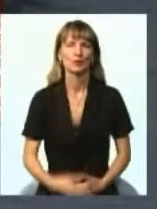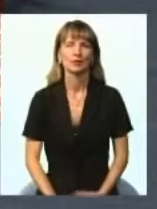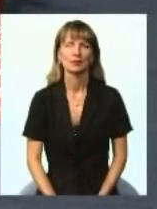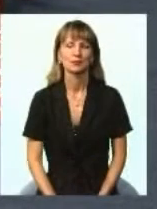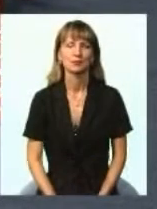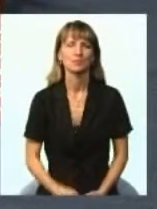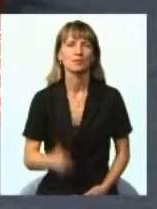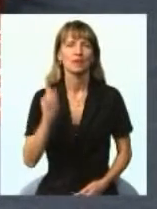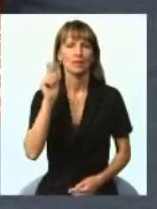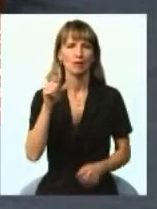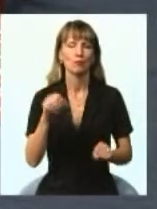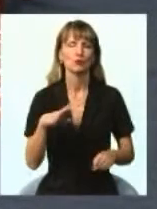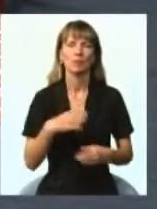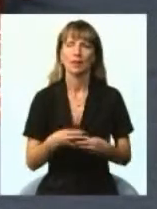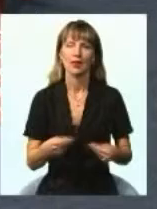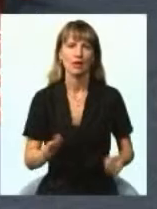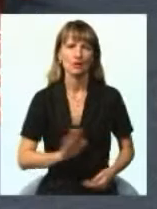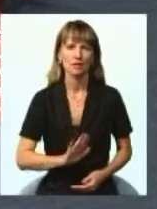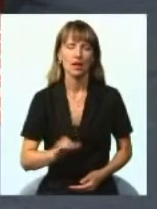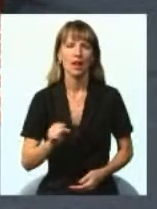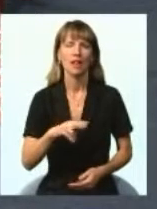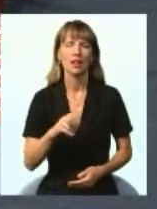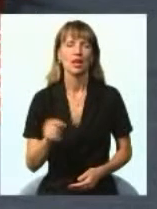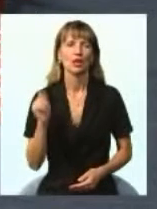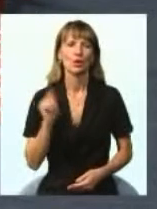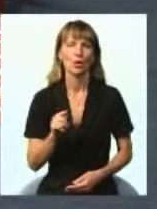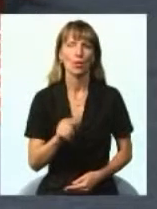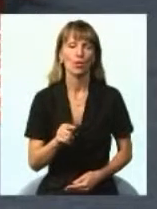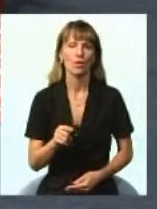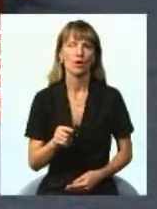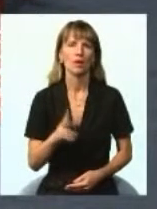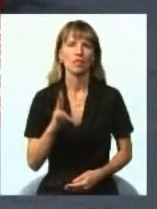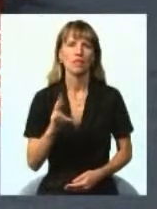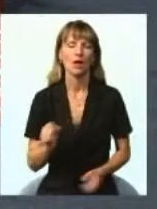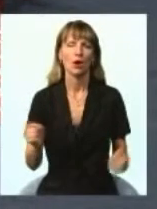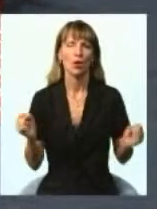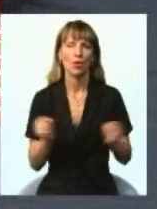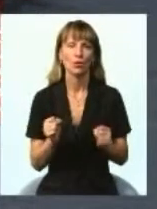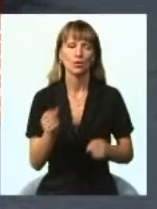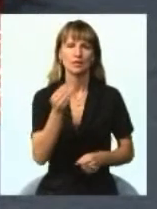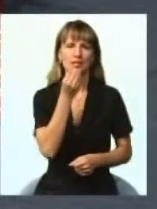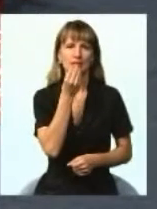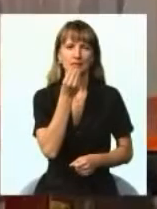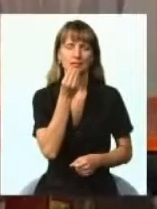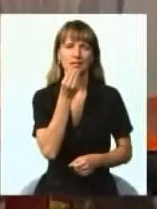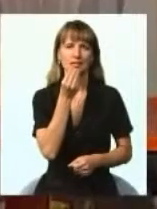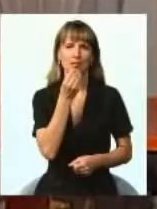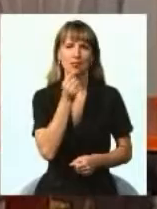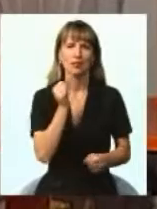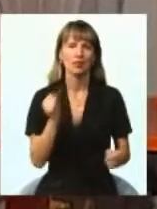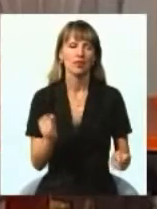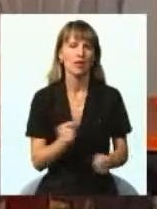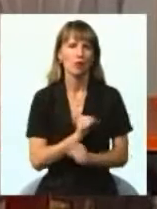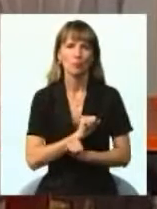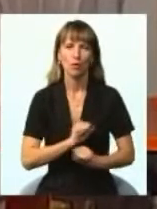Може, там воно і не розтане, але його на холоді їсти не можна,